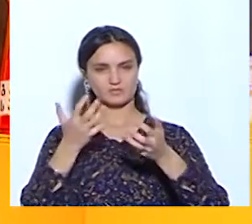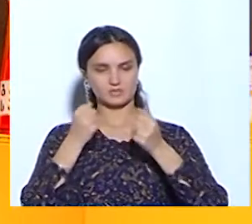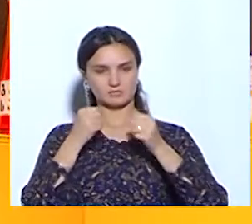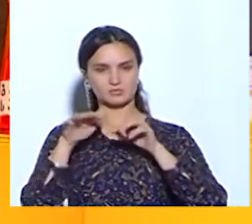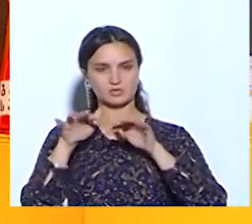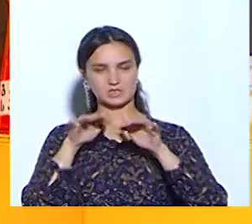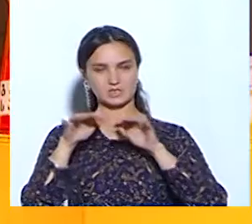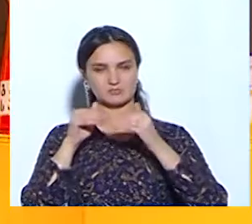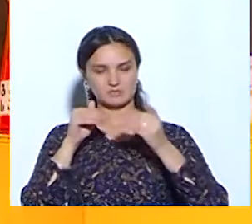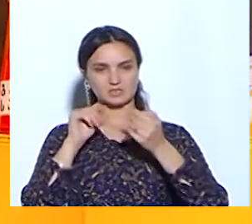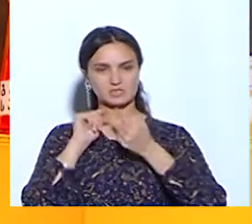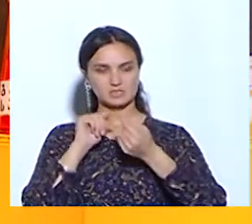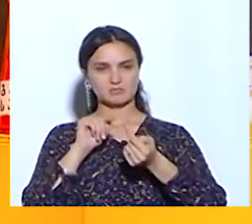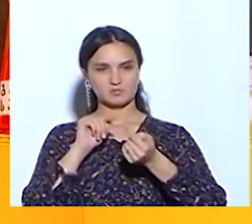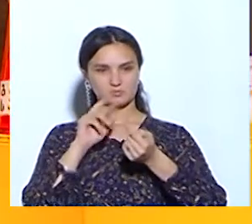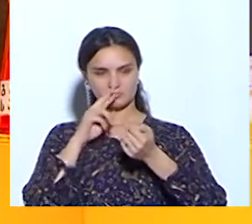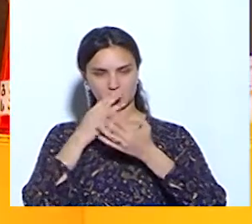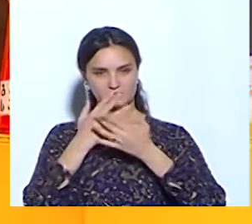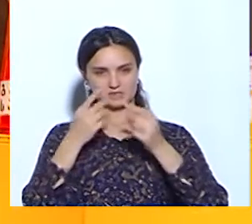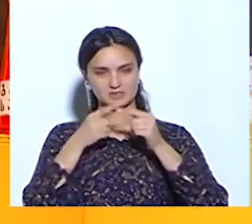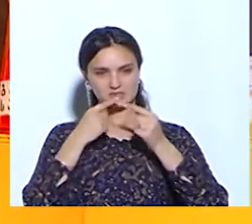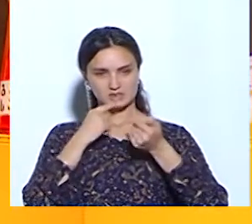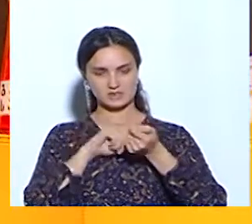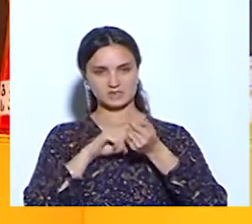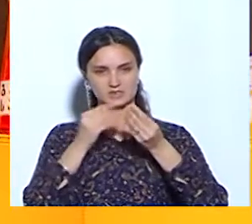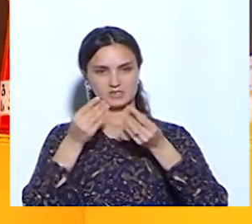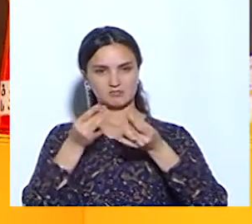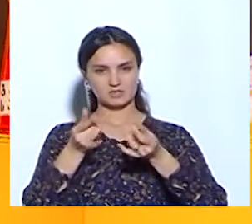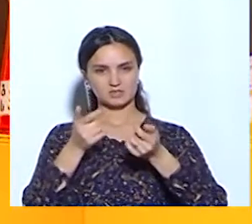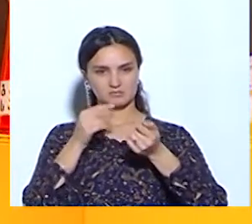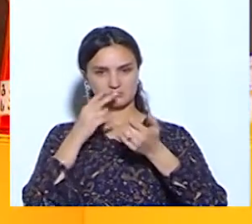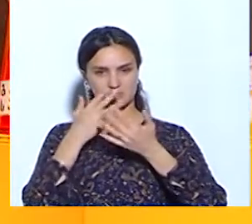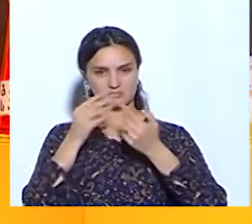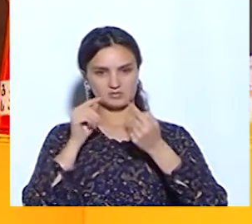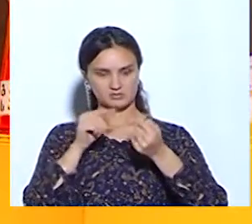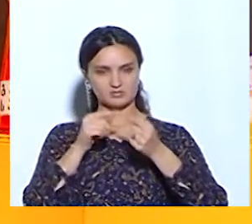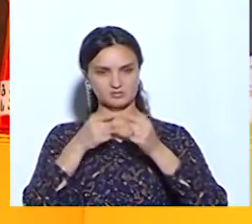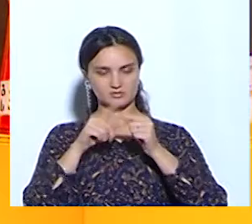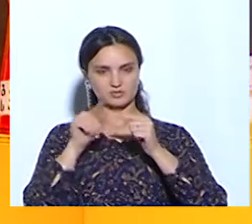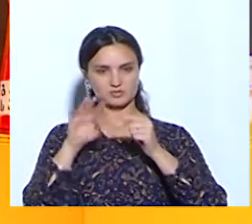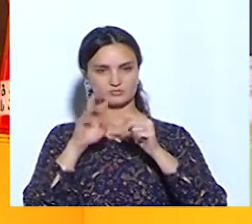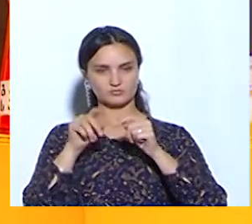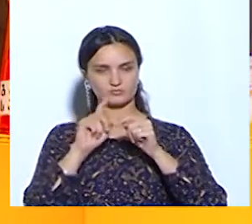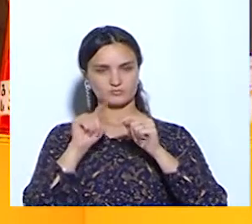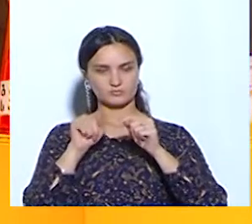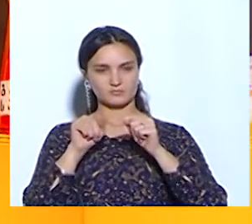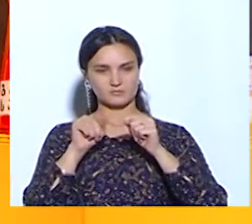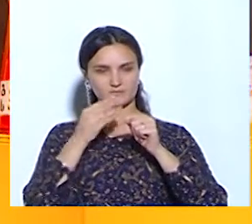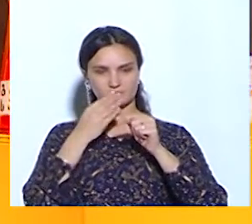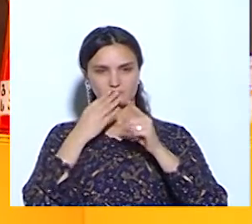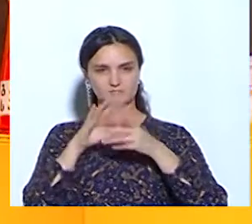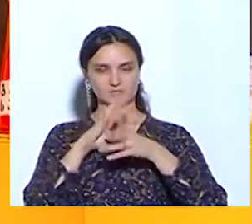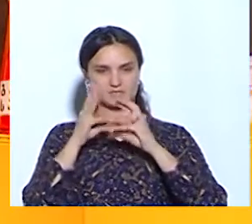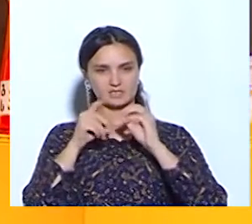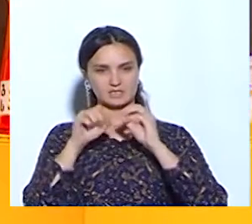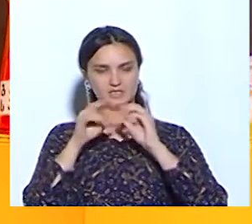შედედების საწინააღმდეგო პრეპარატს, ანუ სისხლის გამათხიერებელ პრეპარატს, ეს სულაც არნიშნავს იმას, რომ ჩვენ ამოვიღოთ რაციონიდან მთლიანად